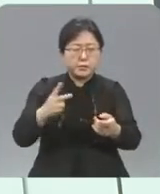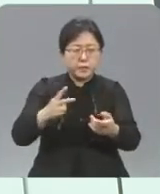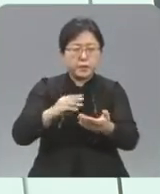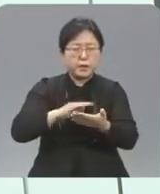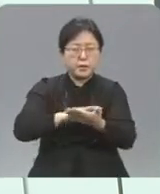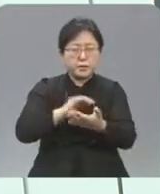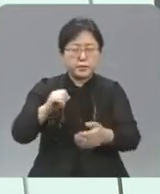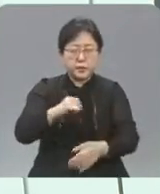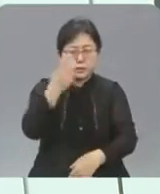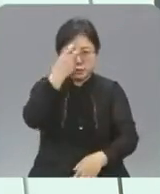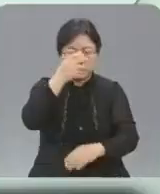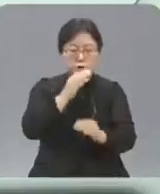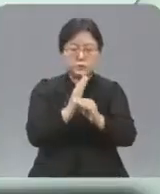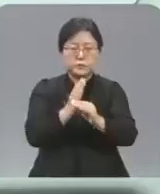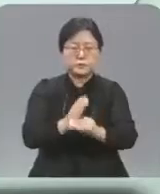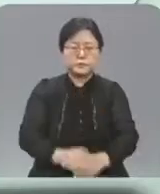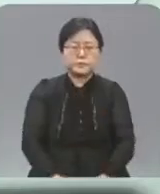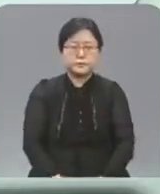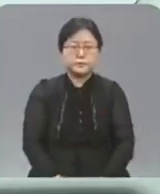여부를 검사하고 있다고 밝혔습니다.